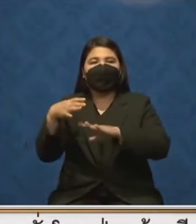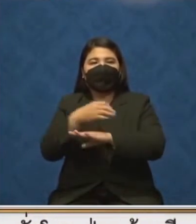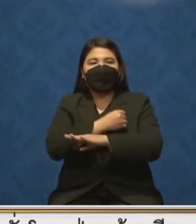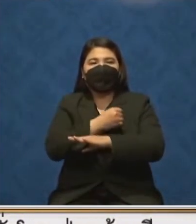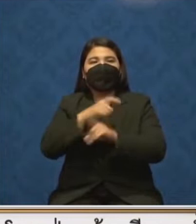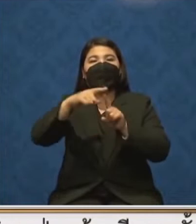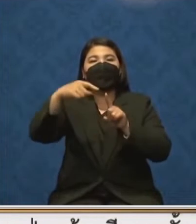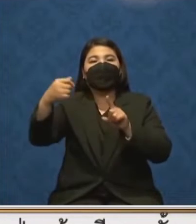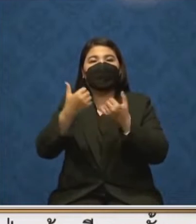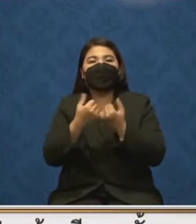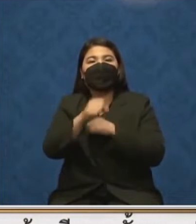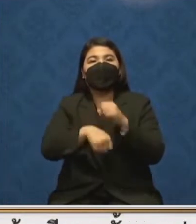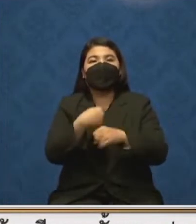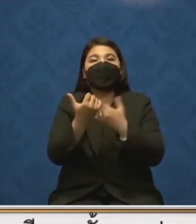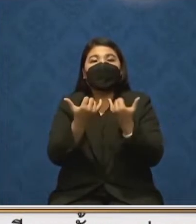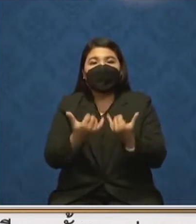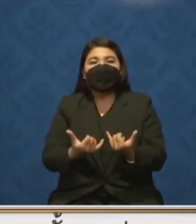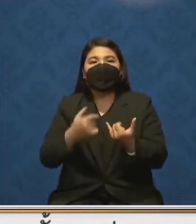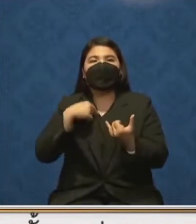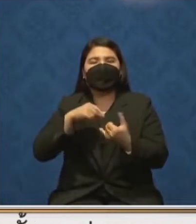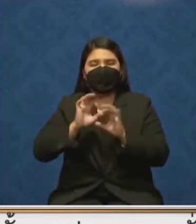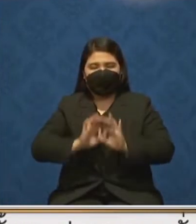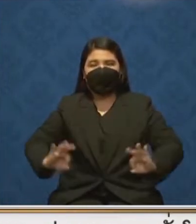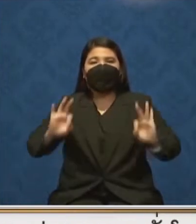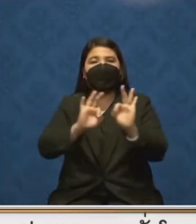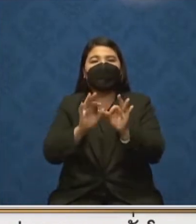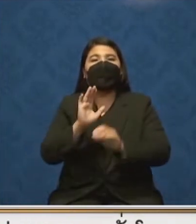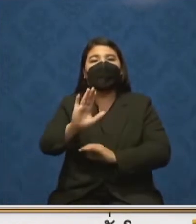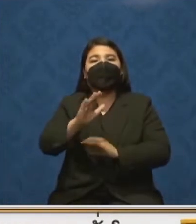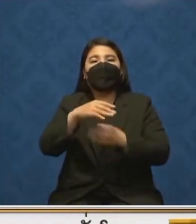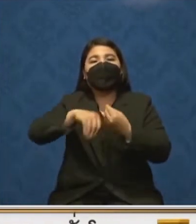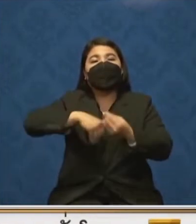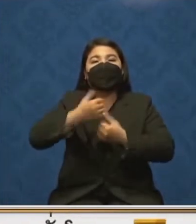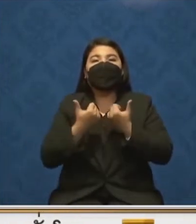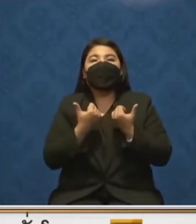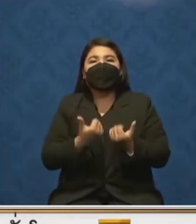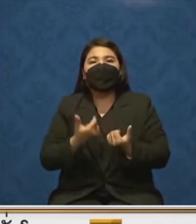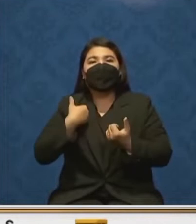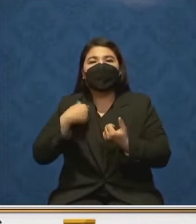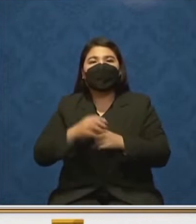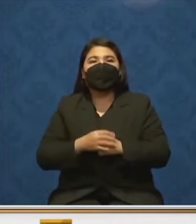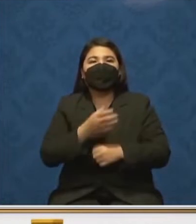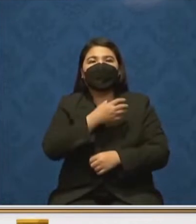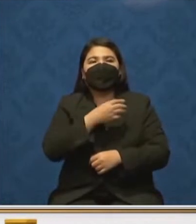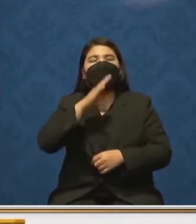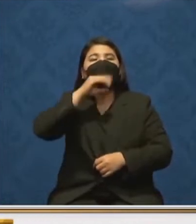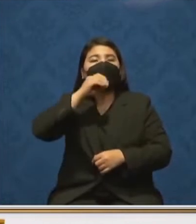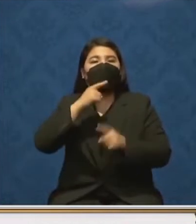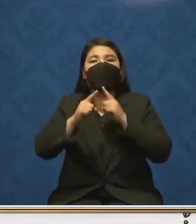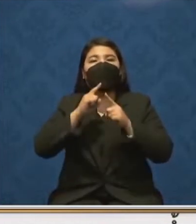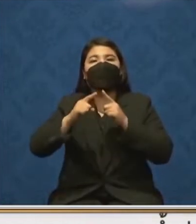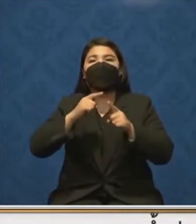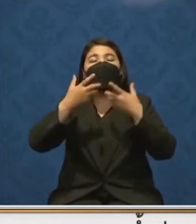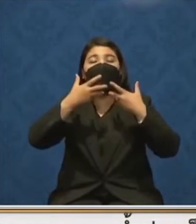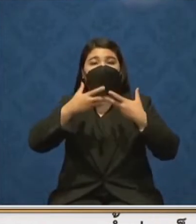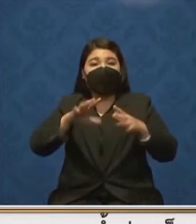ท่านปทที่ขอรบค่ะปีนี้เป็ปีห pilot disappointmentี่สำคัญของเศษฐกของประเทศนี้นะคะหลท่านพูดไปห pansร้วนะคะเกี่ยวกั